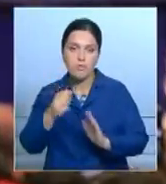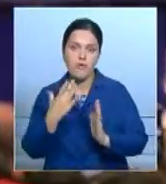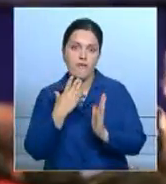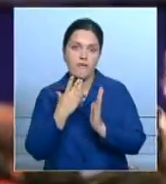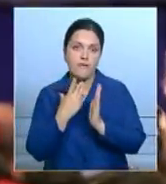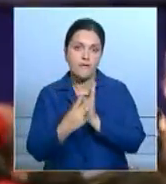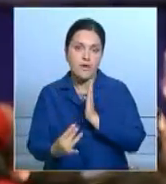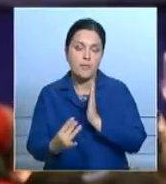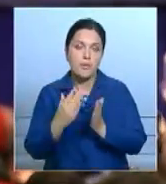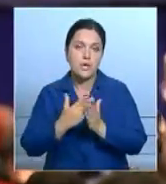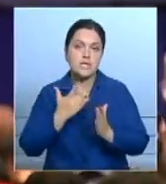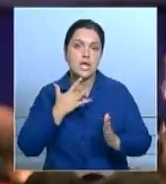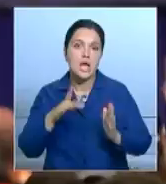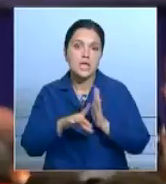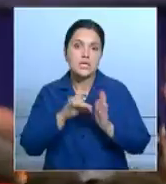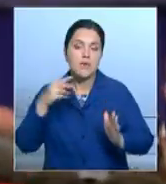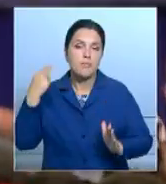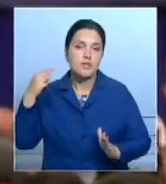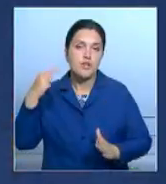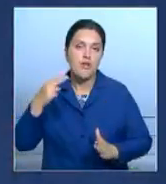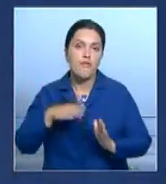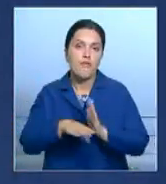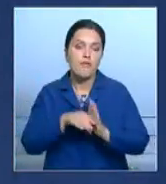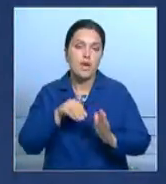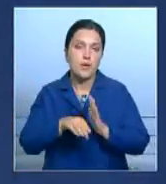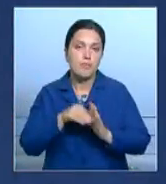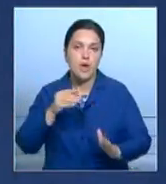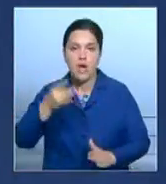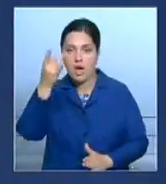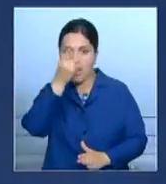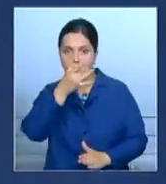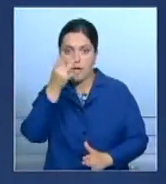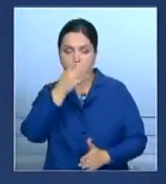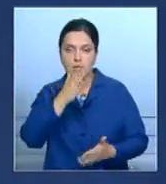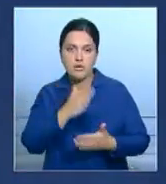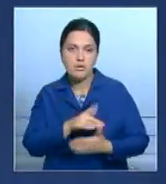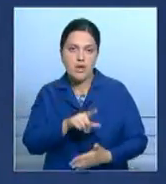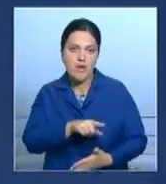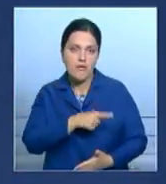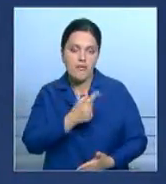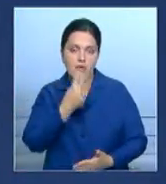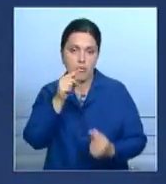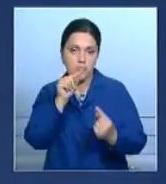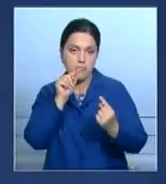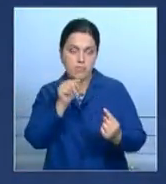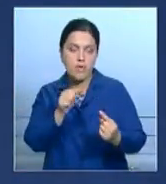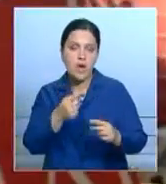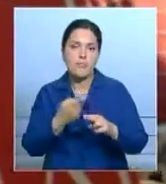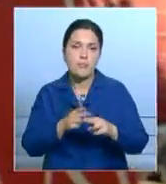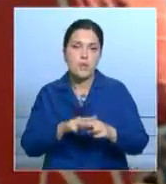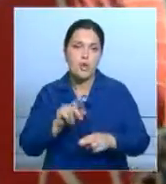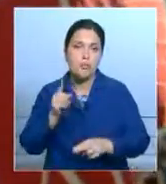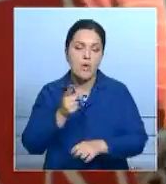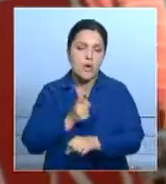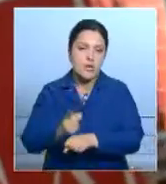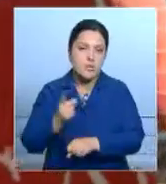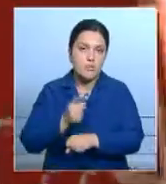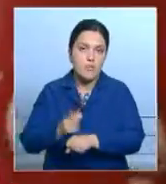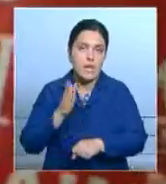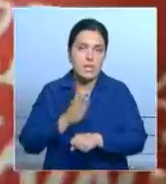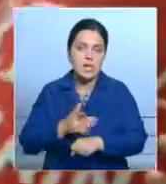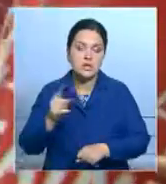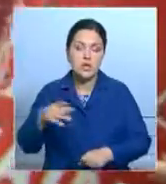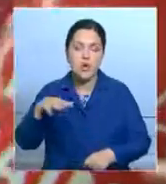население страны отдать за него свои голоса на предстоящих президентских выборах. Афроамериканскую общественность возмутили эти высказывания. Многие назвали